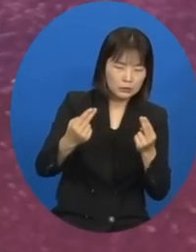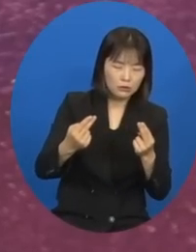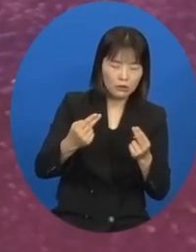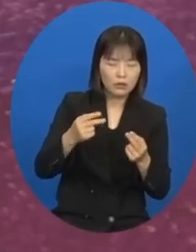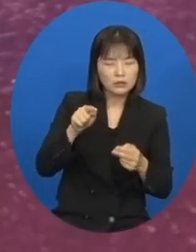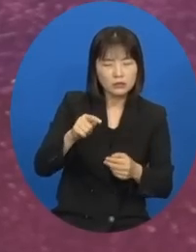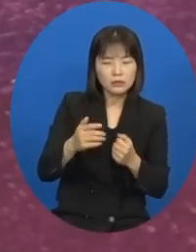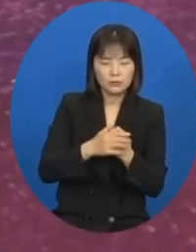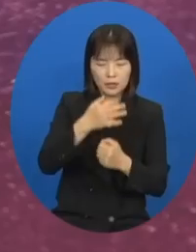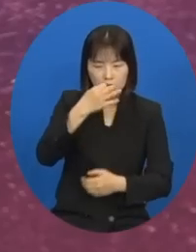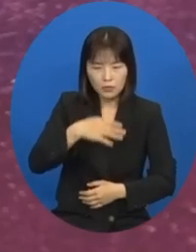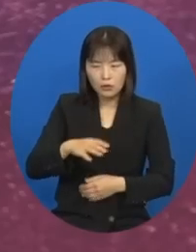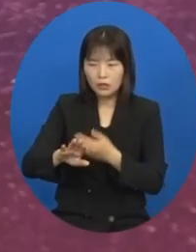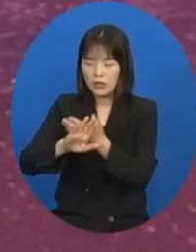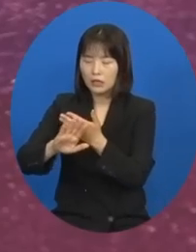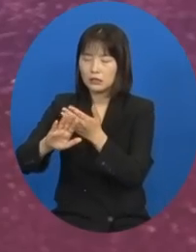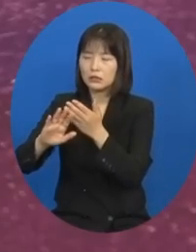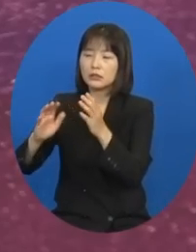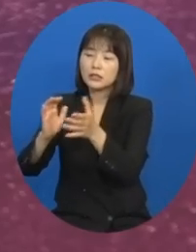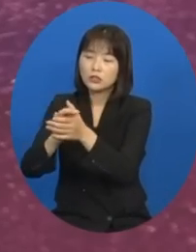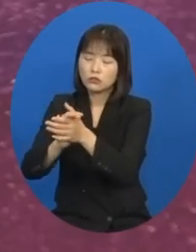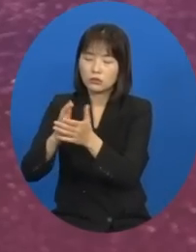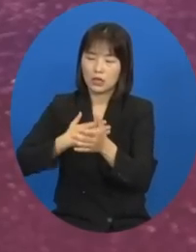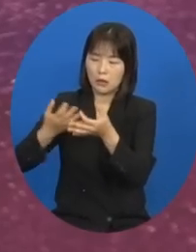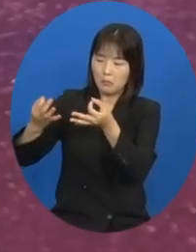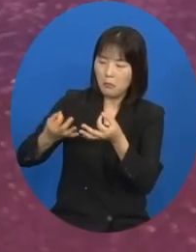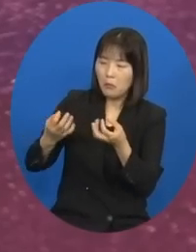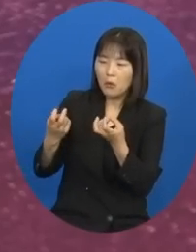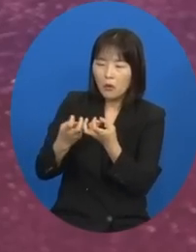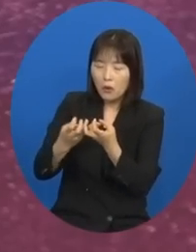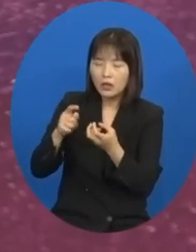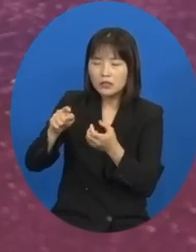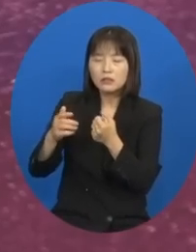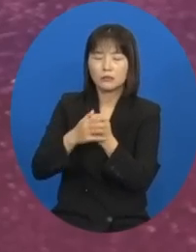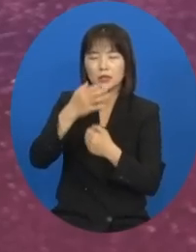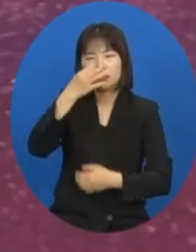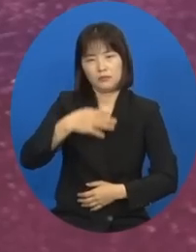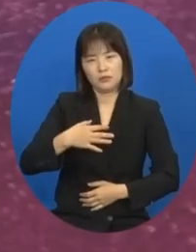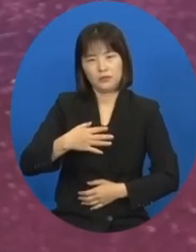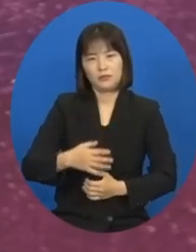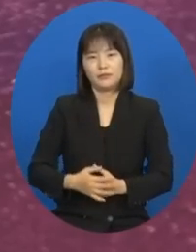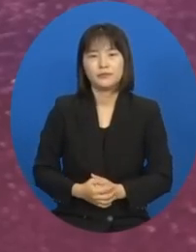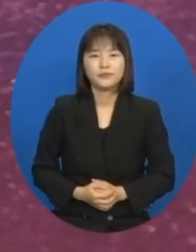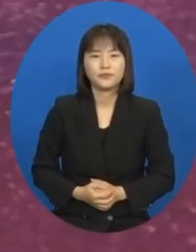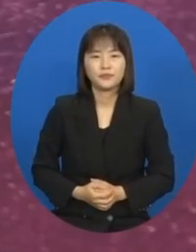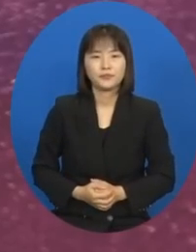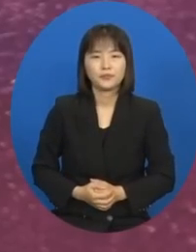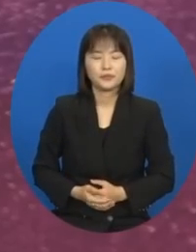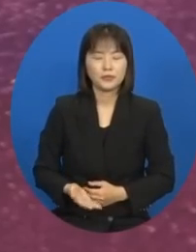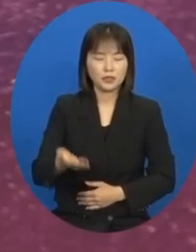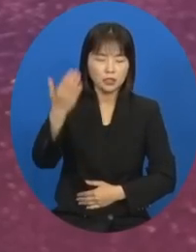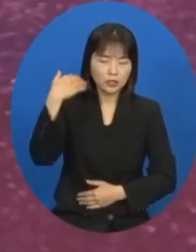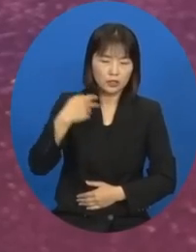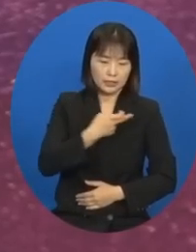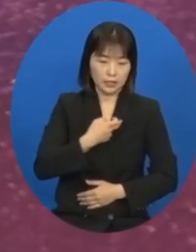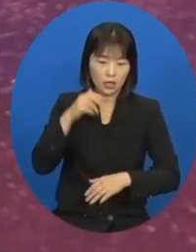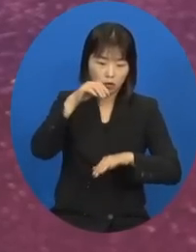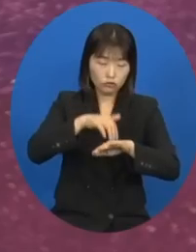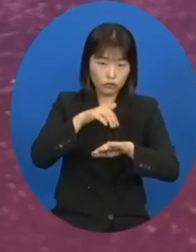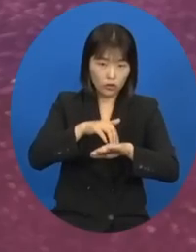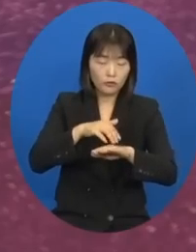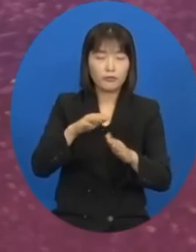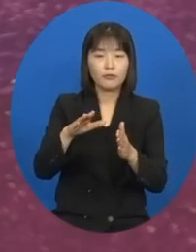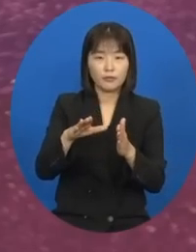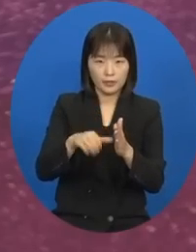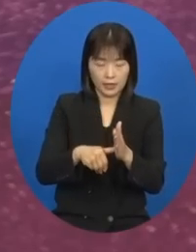생각할지가 힘들고 자신들의 너무 어려운 일들이 많은 거예요 예전에 제자훈련 하는데 청소년